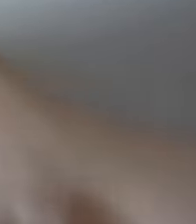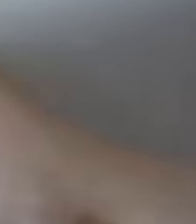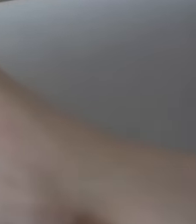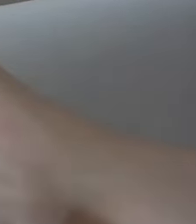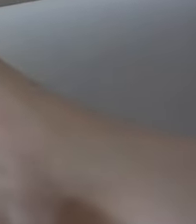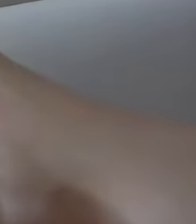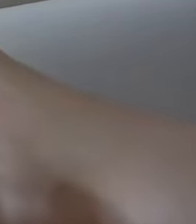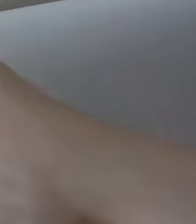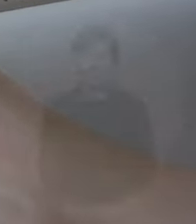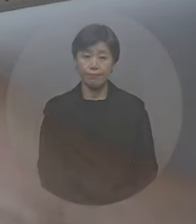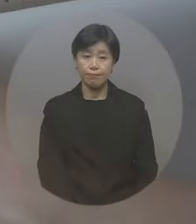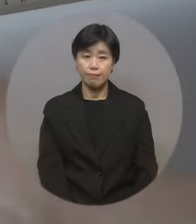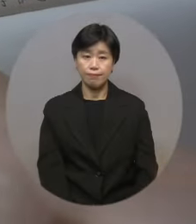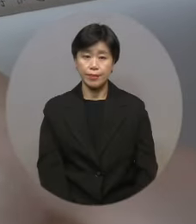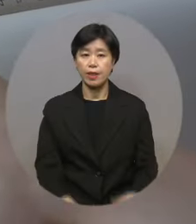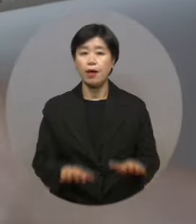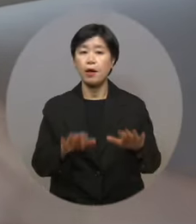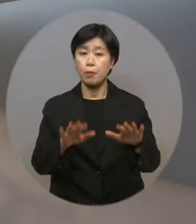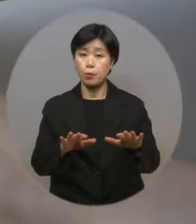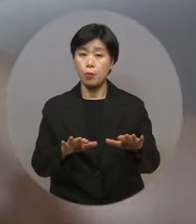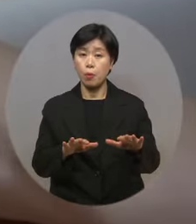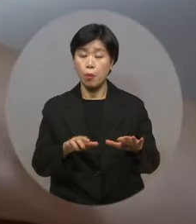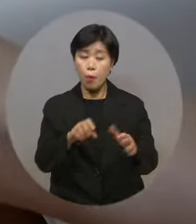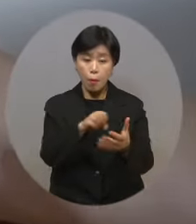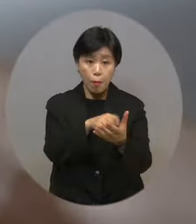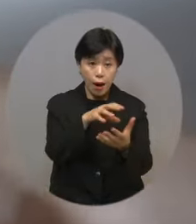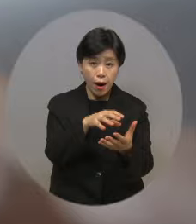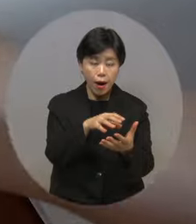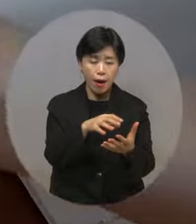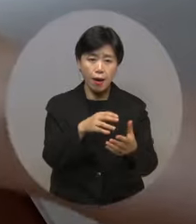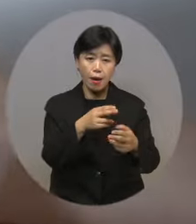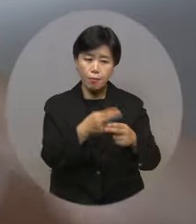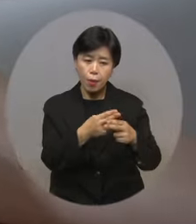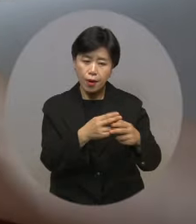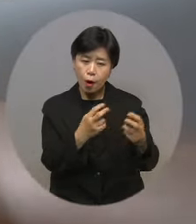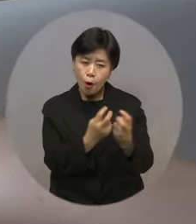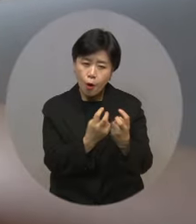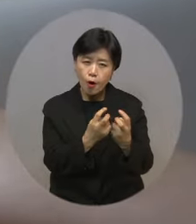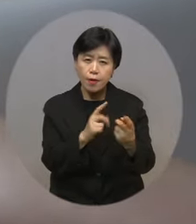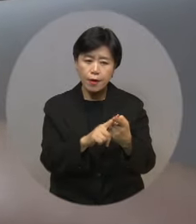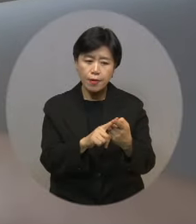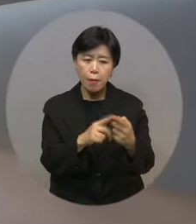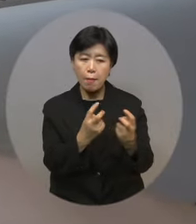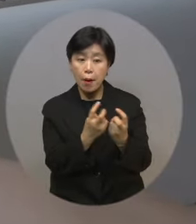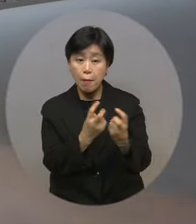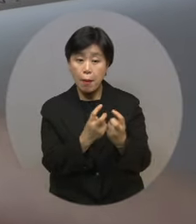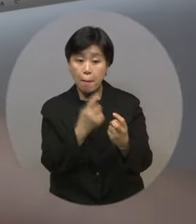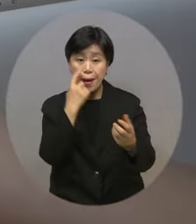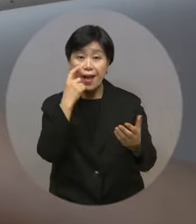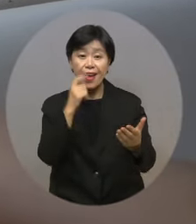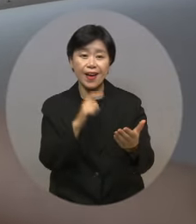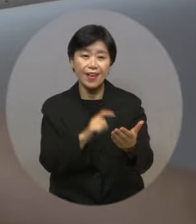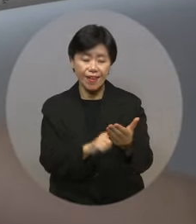늘 그렇듯 이번에도 이렇게 방법을 찾아내는 지연 씨입니다.